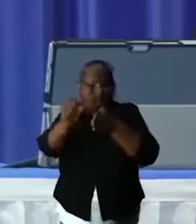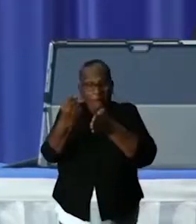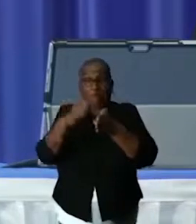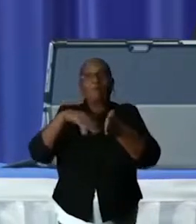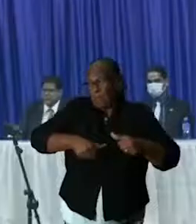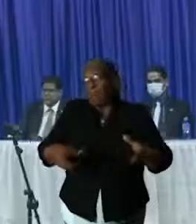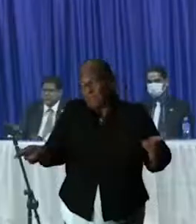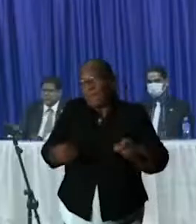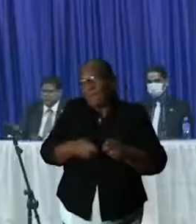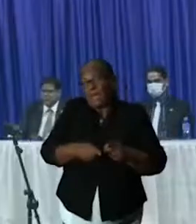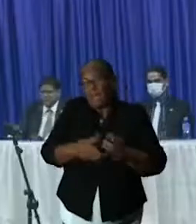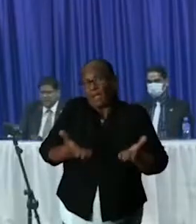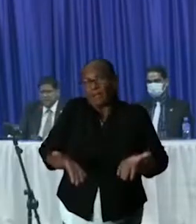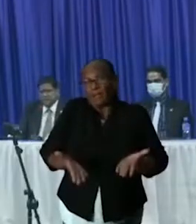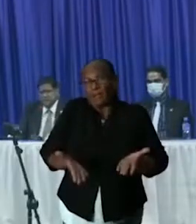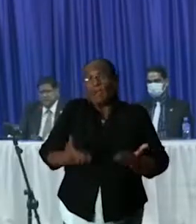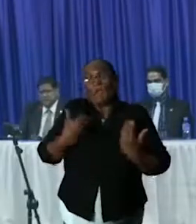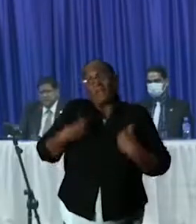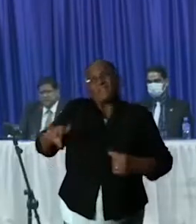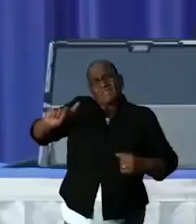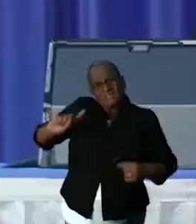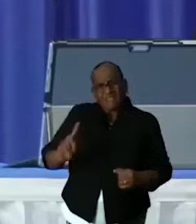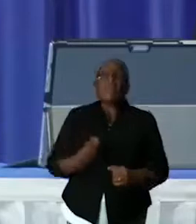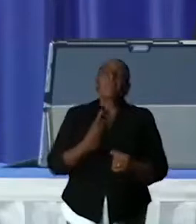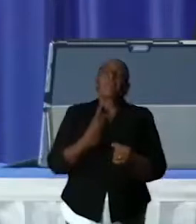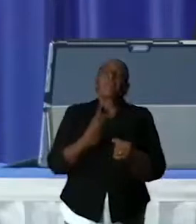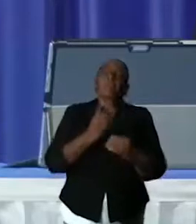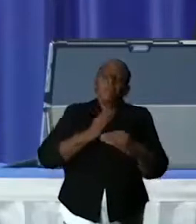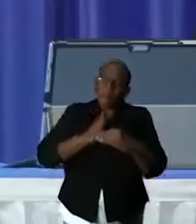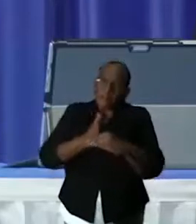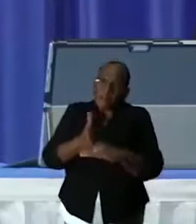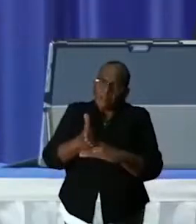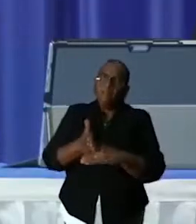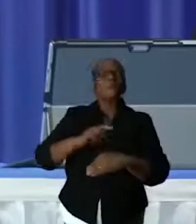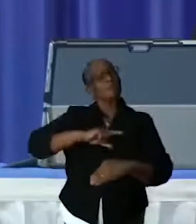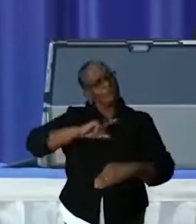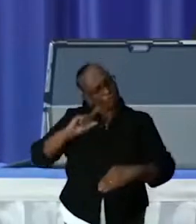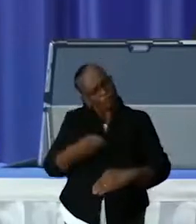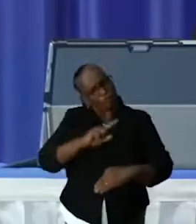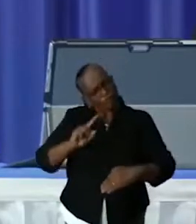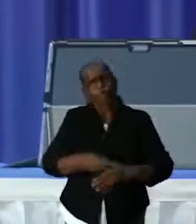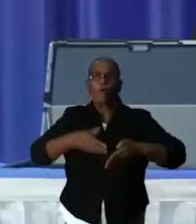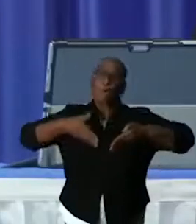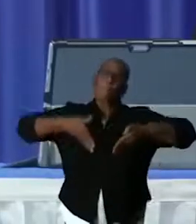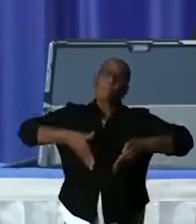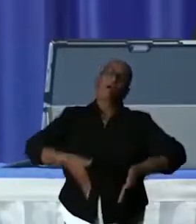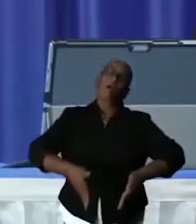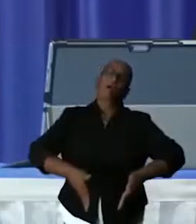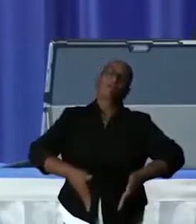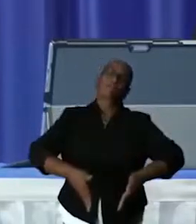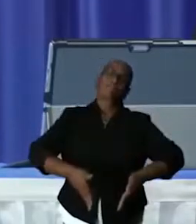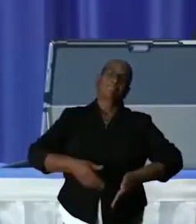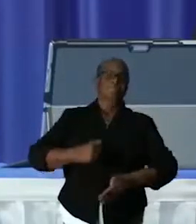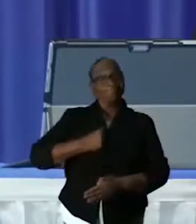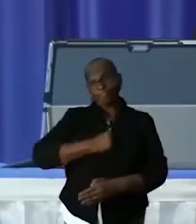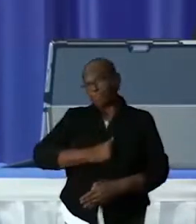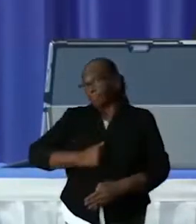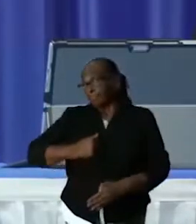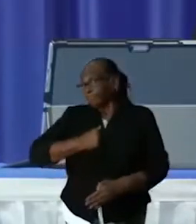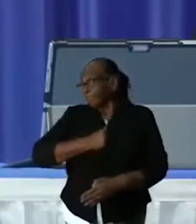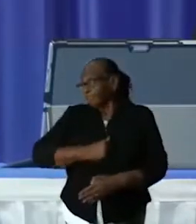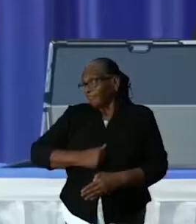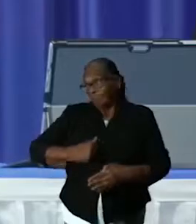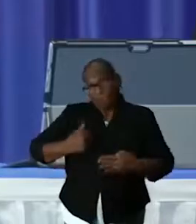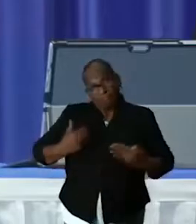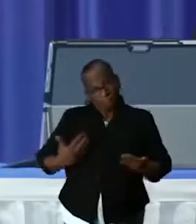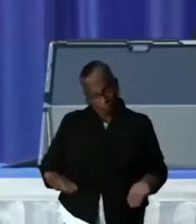treffen en dat men direct richting de uitvaart kan gaan. Het is zielig om